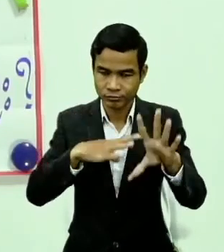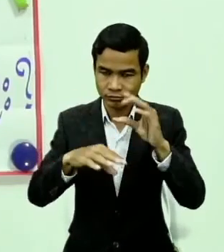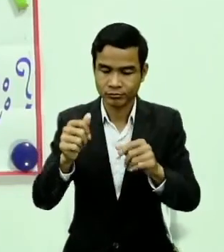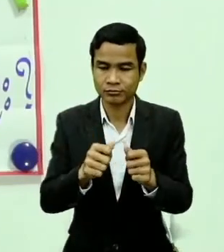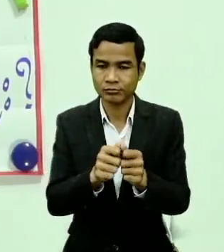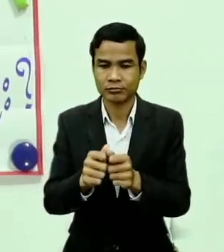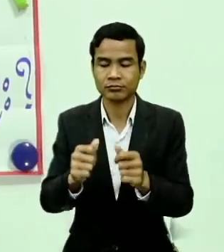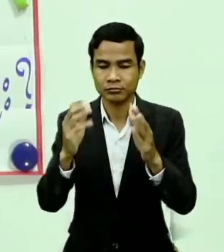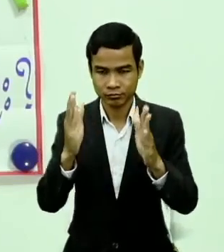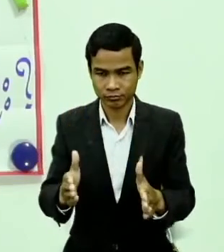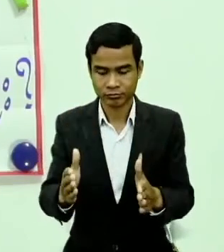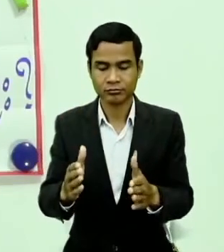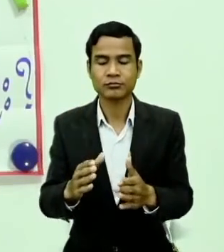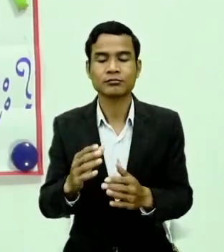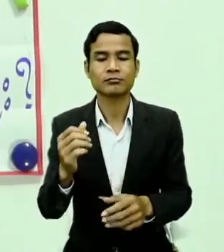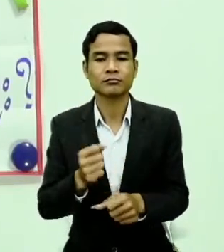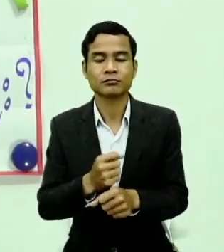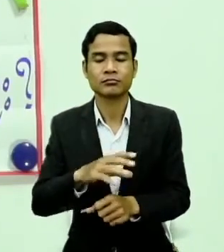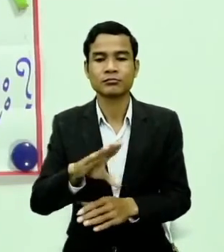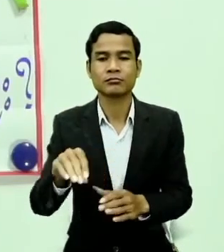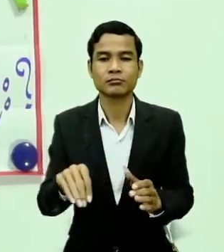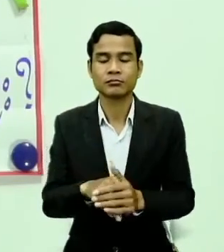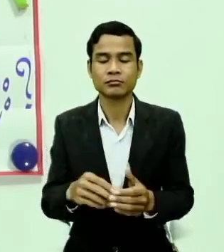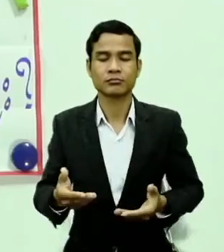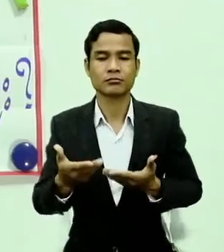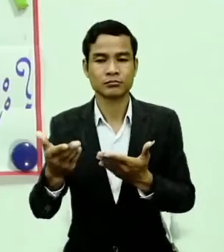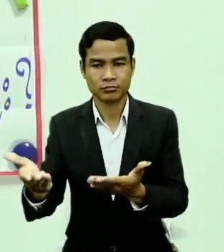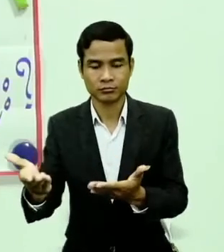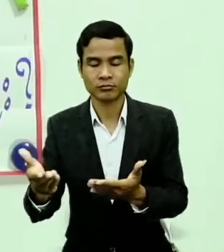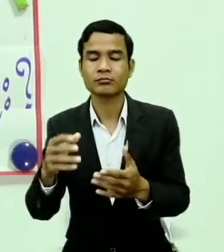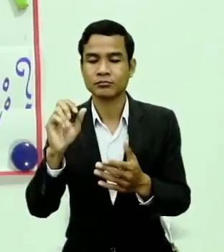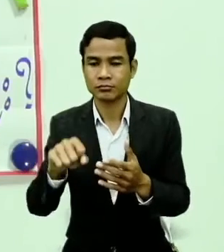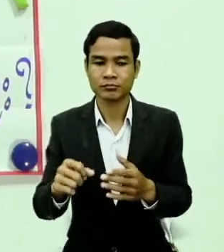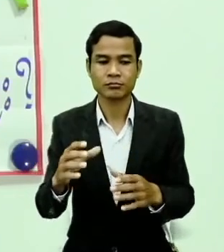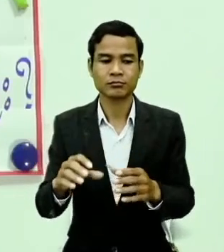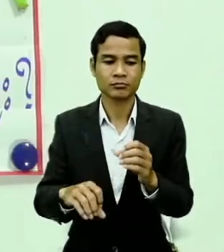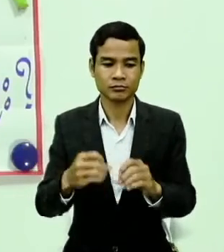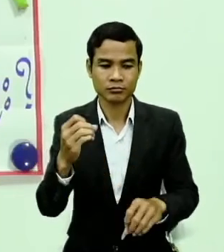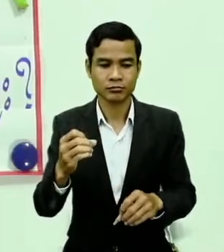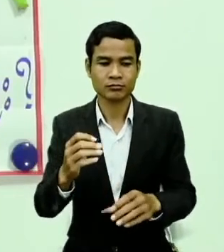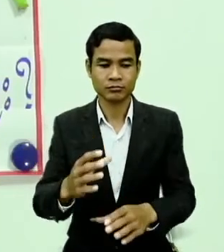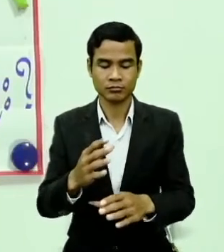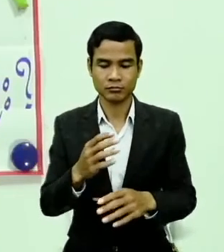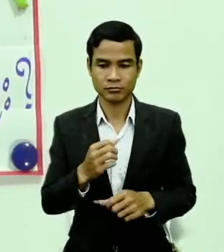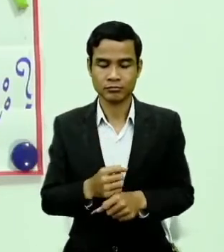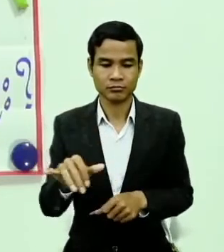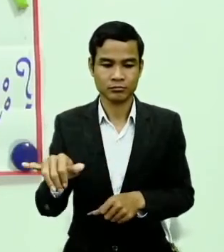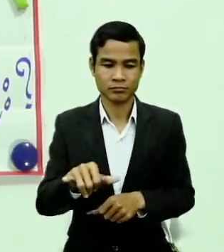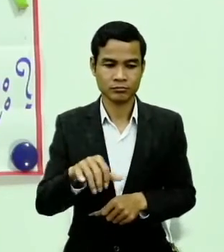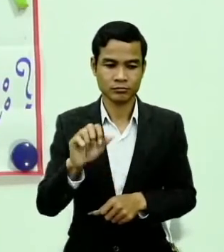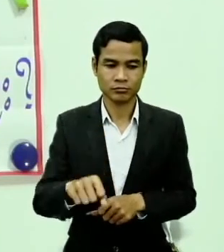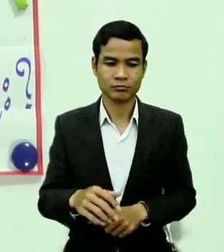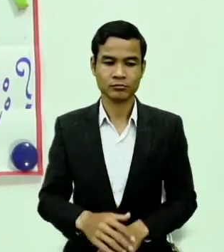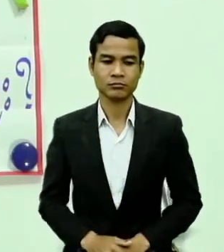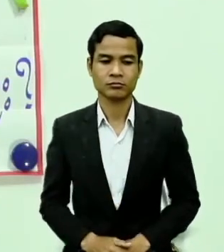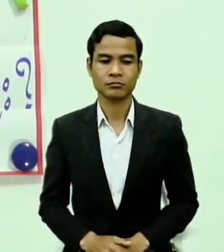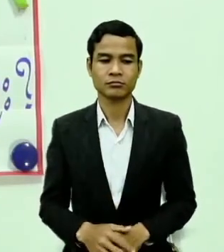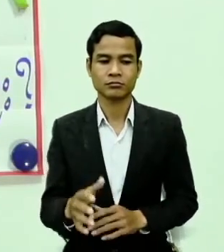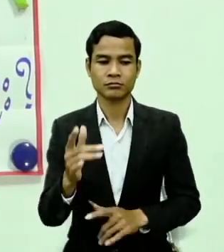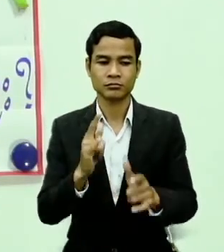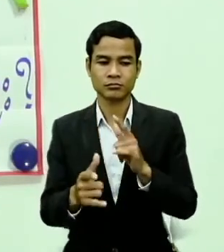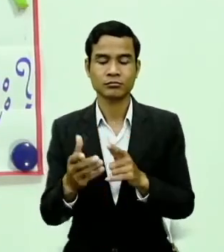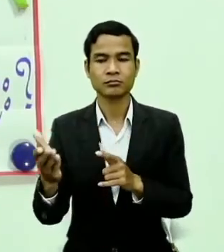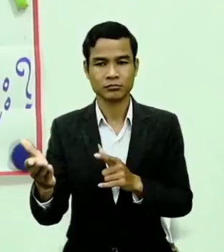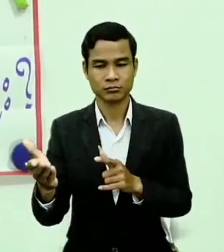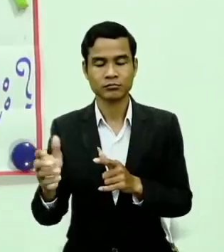chìa mùi nâng nẹ cừu. Thơ ở vậy đại nẹ cừu bắt đầu áo. Nụ là tập hôn này ca sắc xa cứ tập tụt bán đôi khăn nê. Bà con